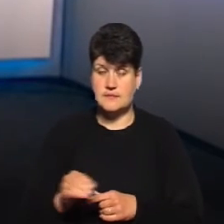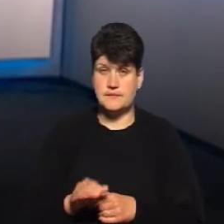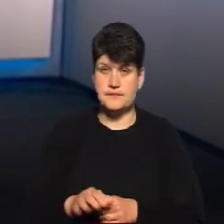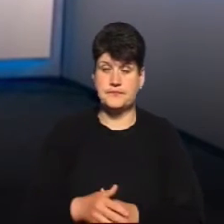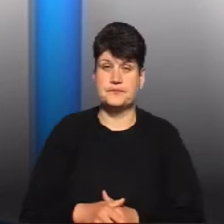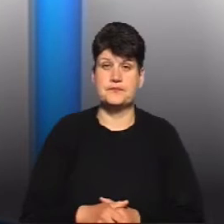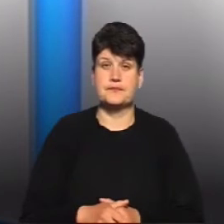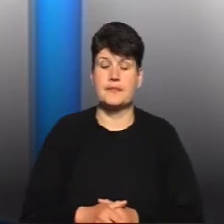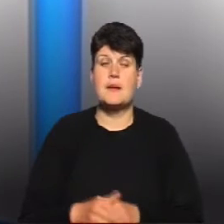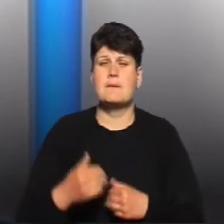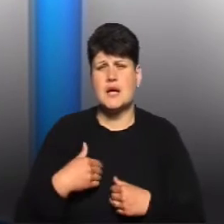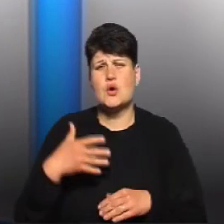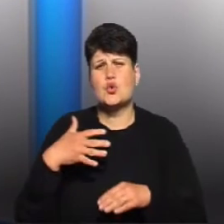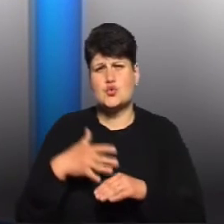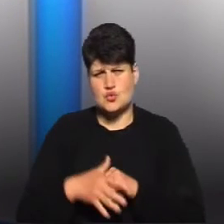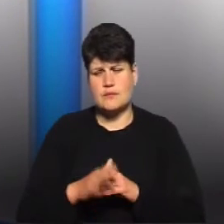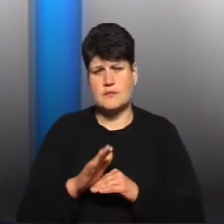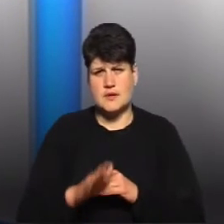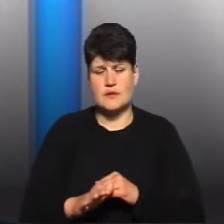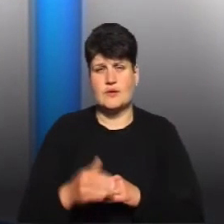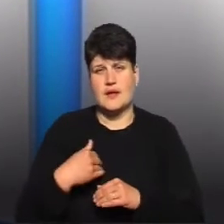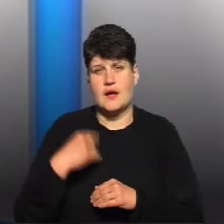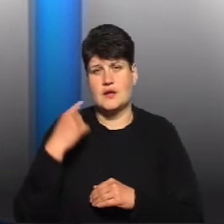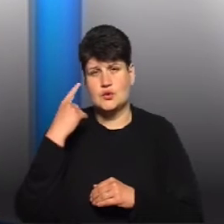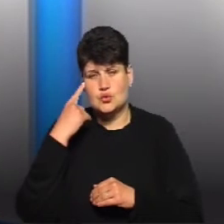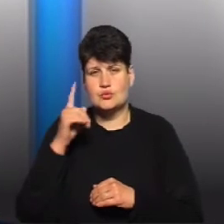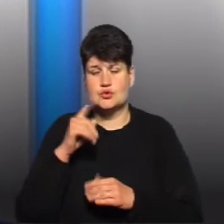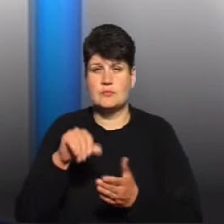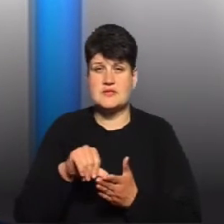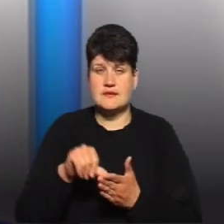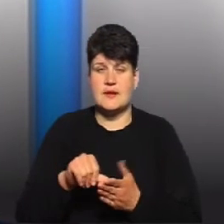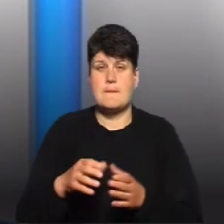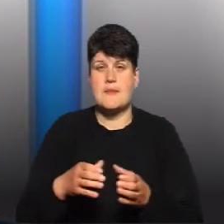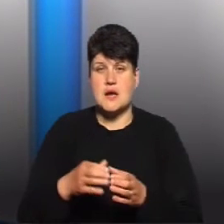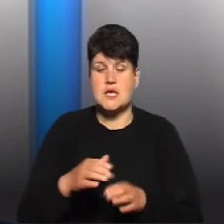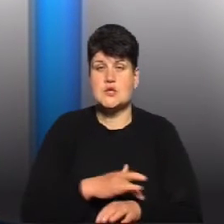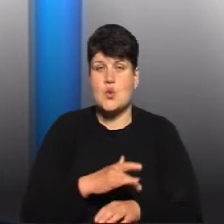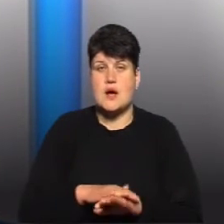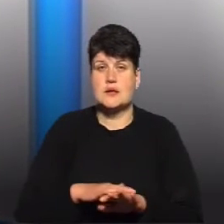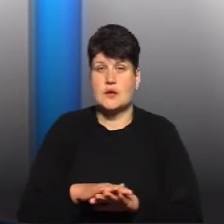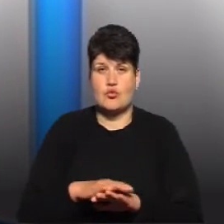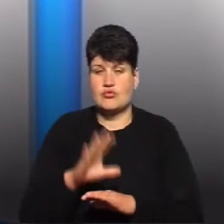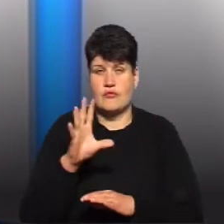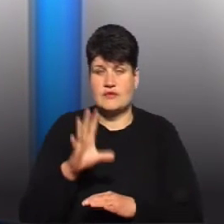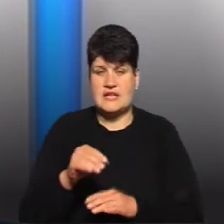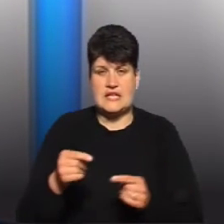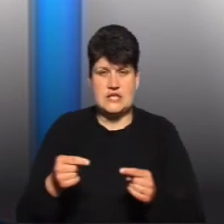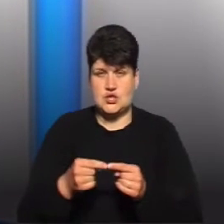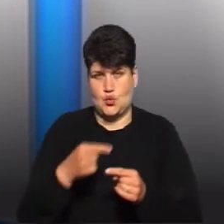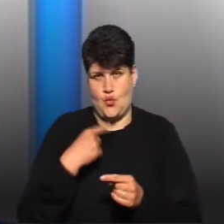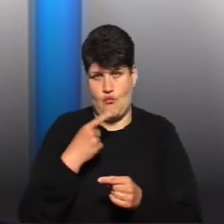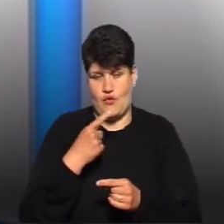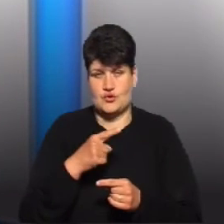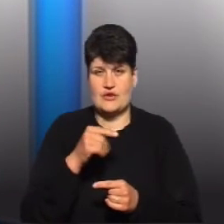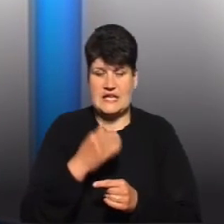ми розуміємо, що, я думаю, представники партії «Слуга народу», вони про це вже чітко говорять, про те, що і в їх фракції